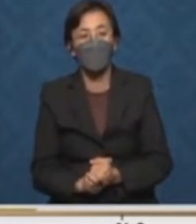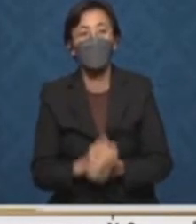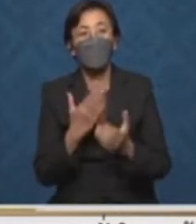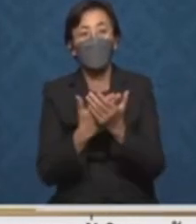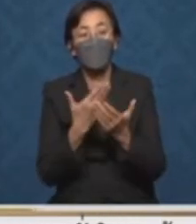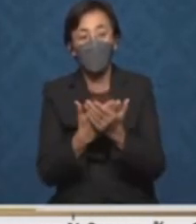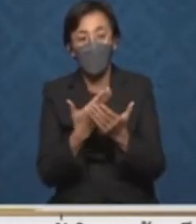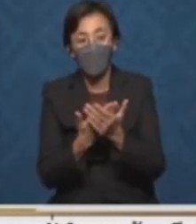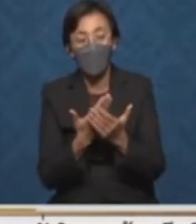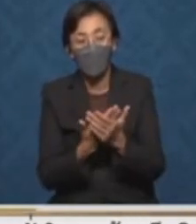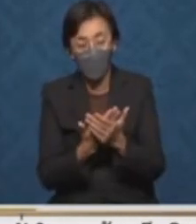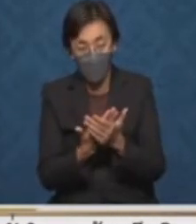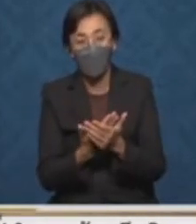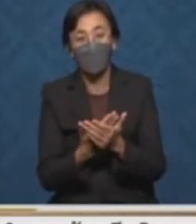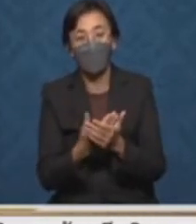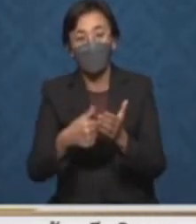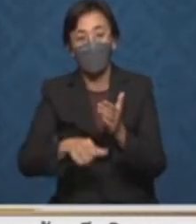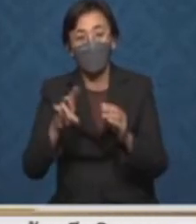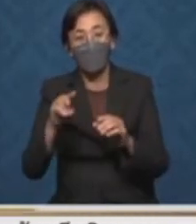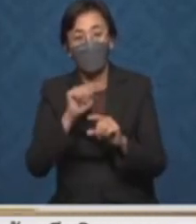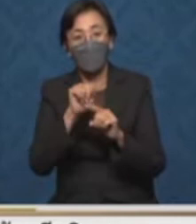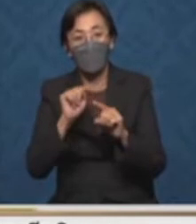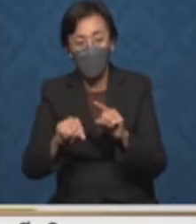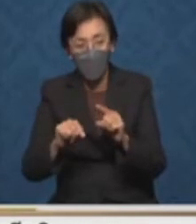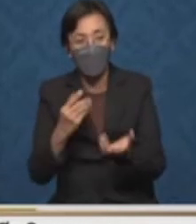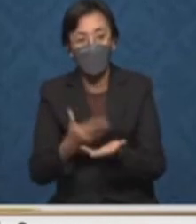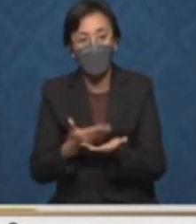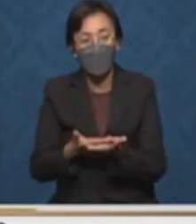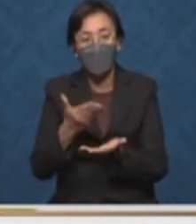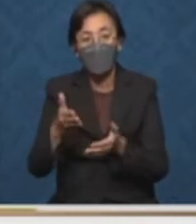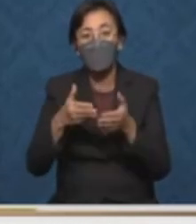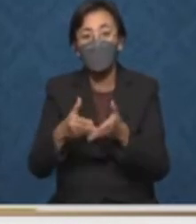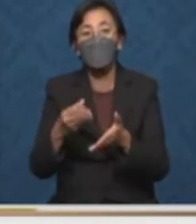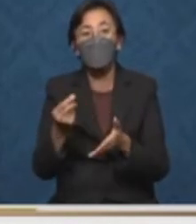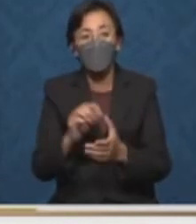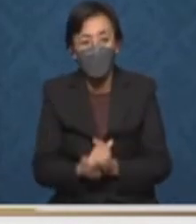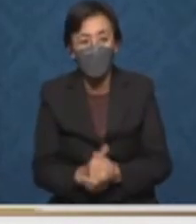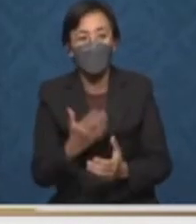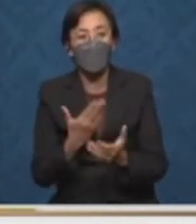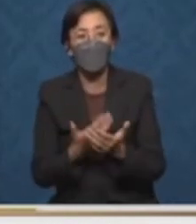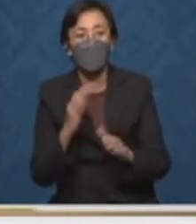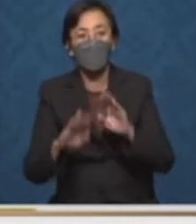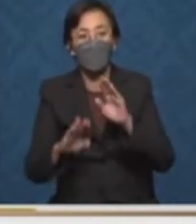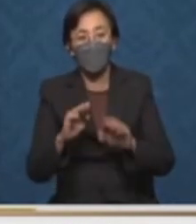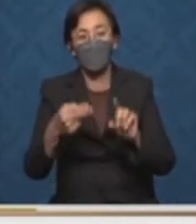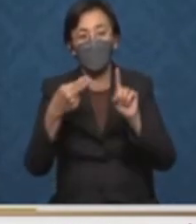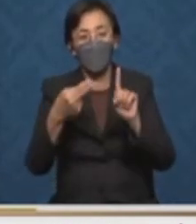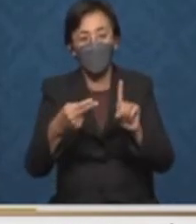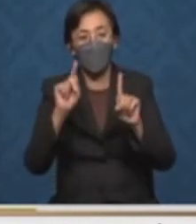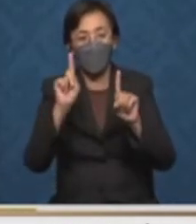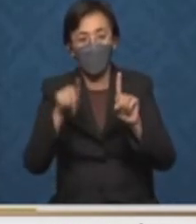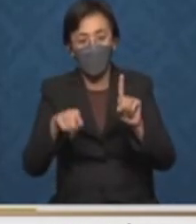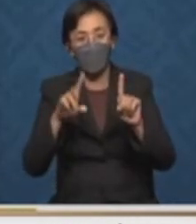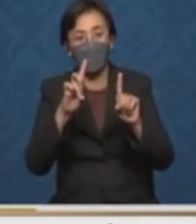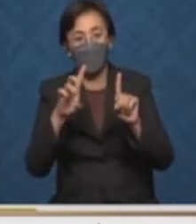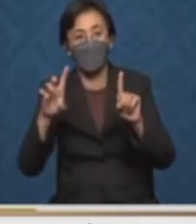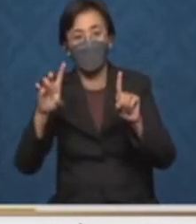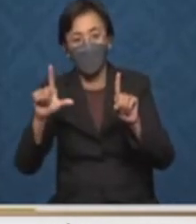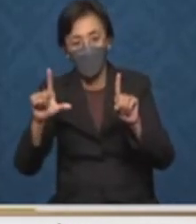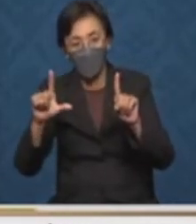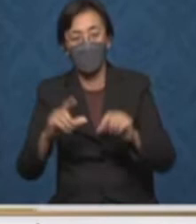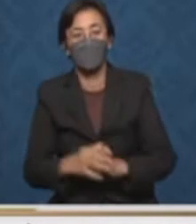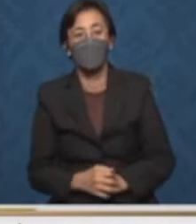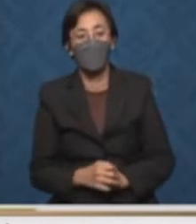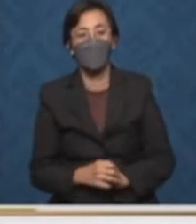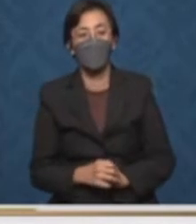ลือนะครับเป็นค่าเรือที่จะต้องไปจ่ายให้ CSOC เนี่ยประมาณนะครับ 11,700 ล้านบาท